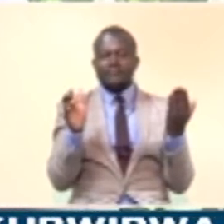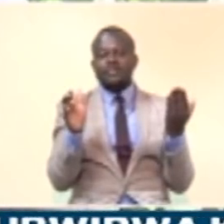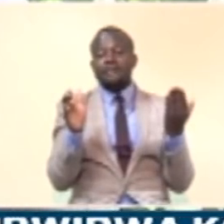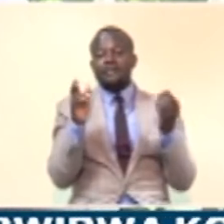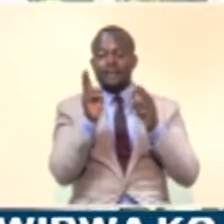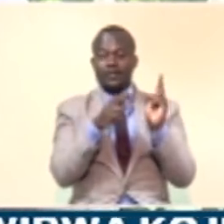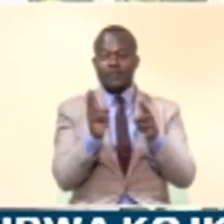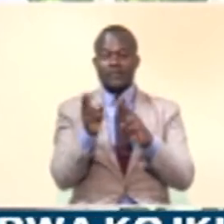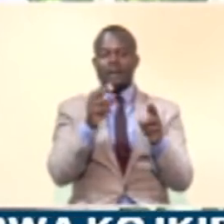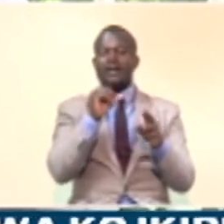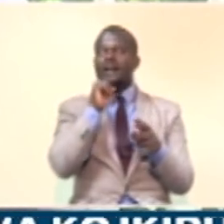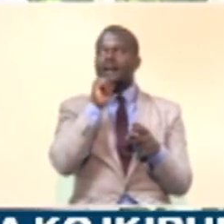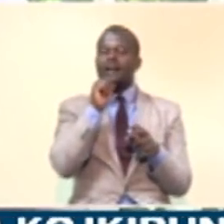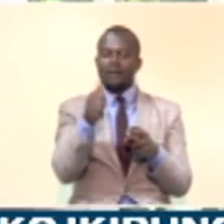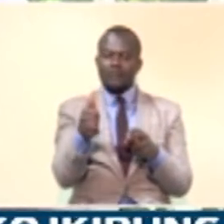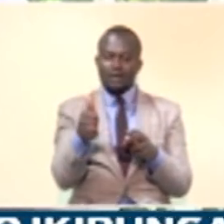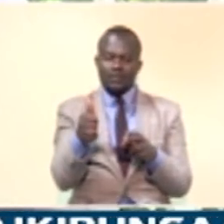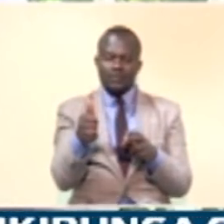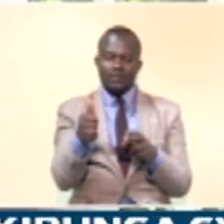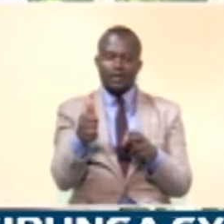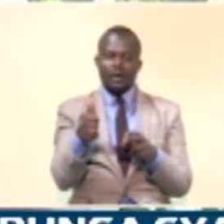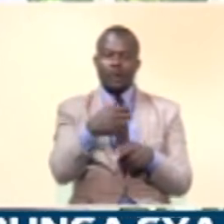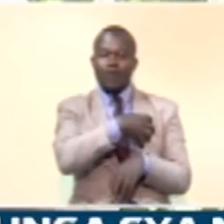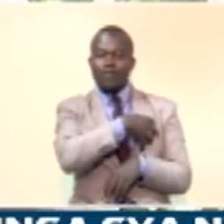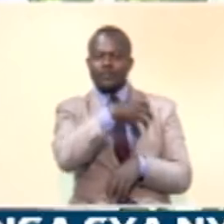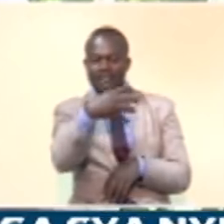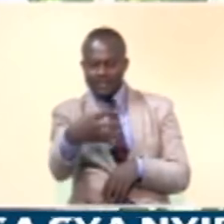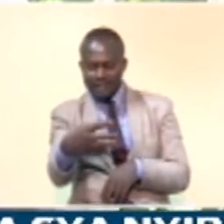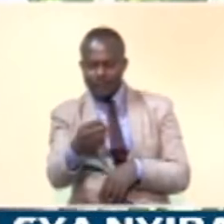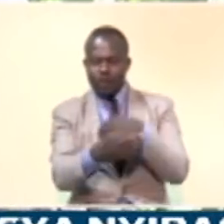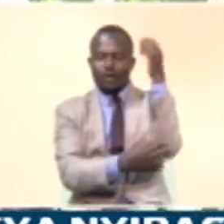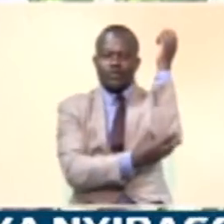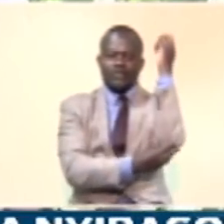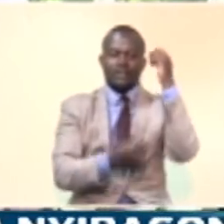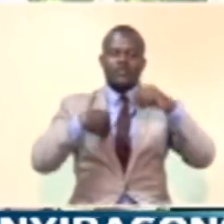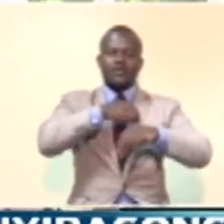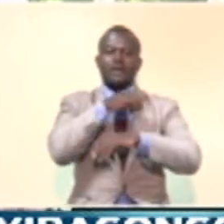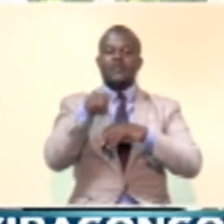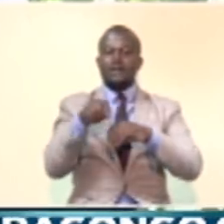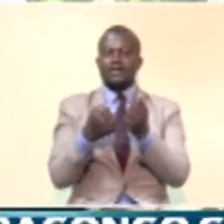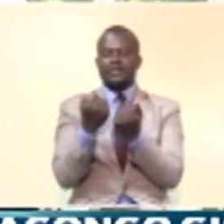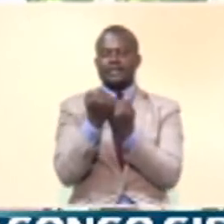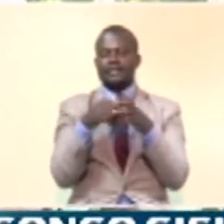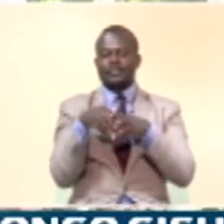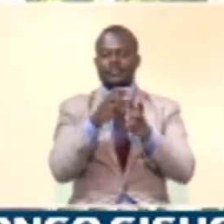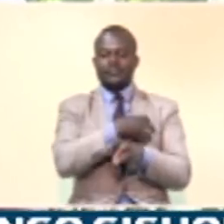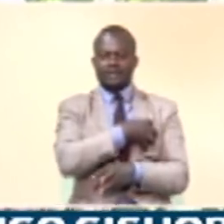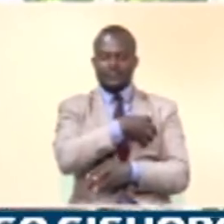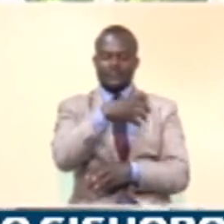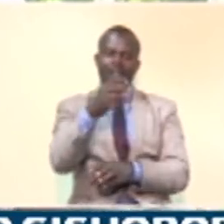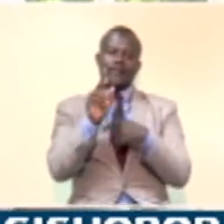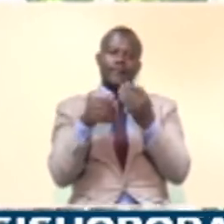burya ntabwo wabukize cyangwa ukenye twese turakirenana muri ekonomi